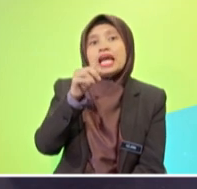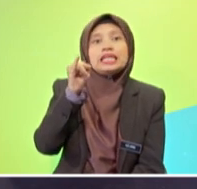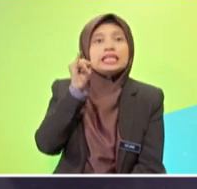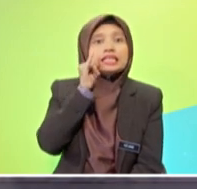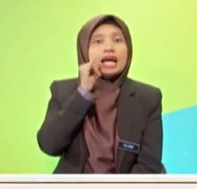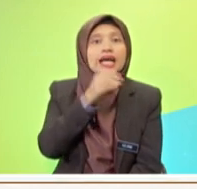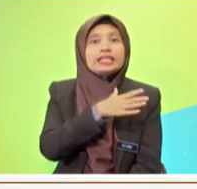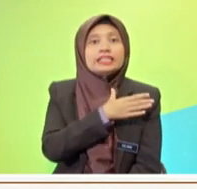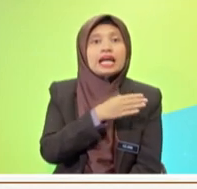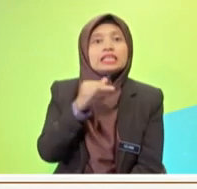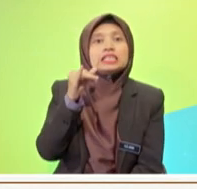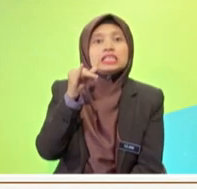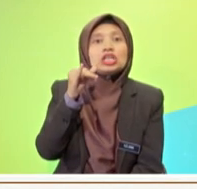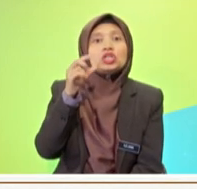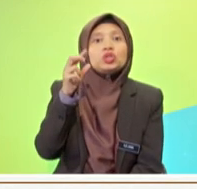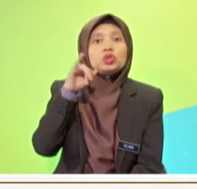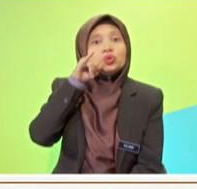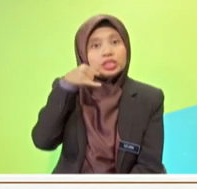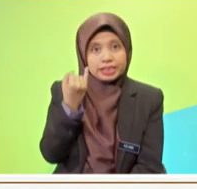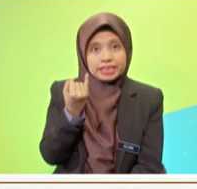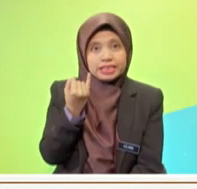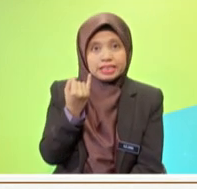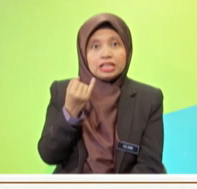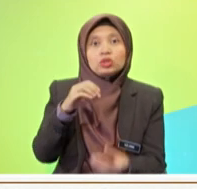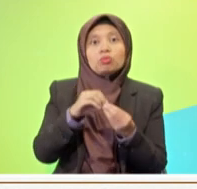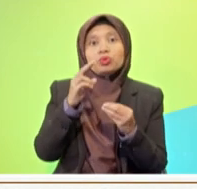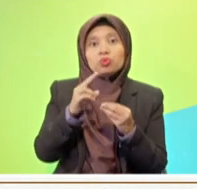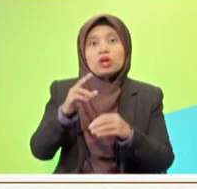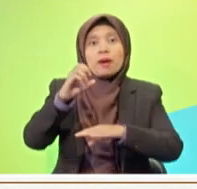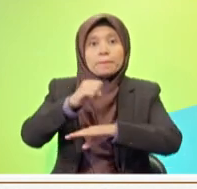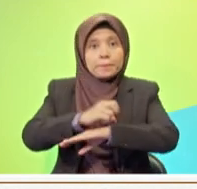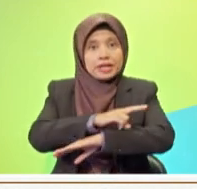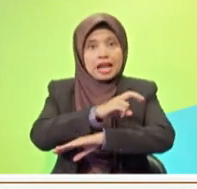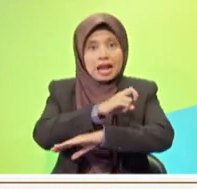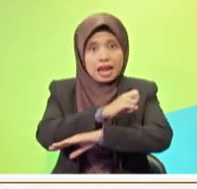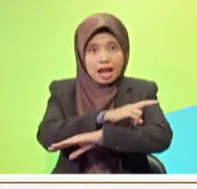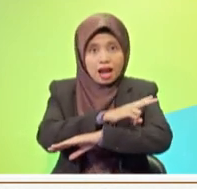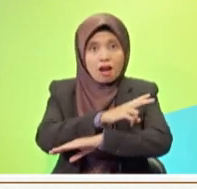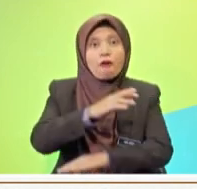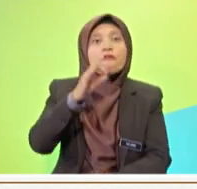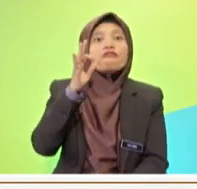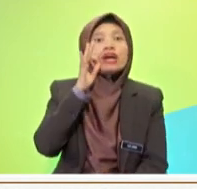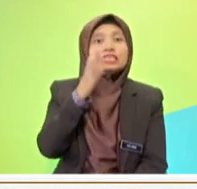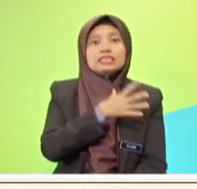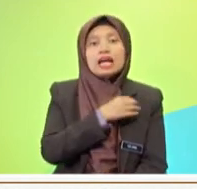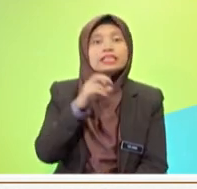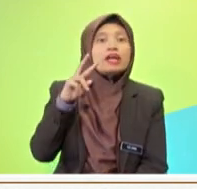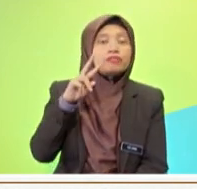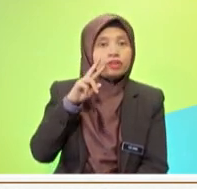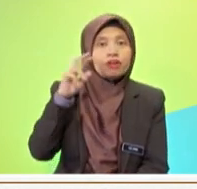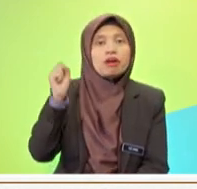dan kemudian yang kedua ialah kumpulan belalang yaitu Farisa dan Bella